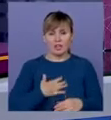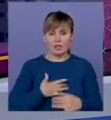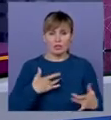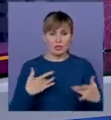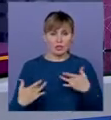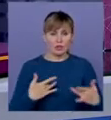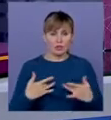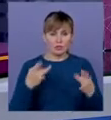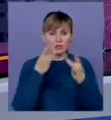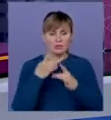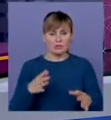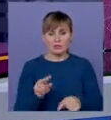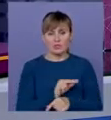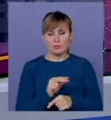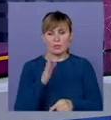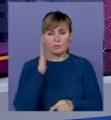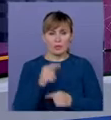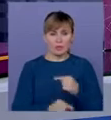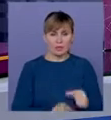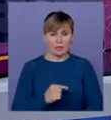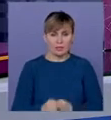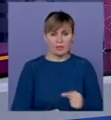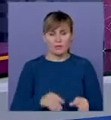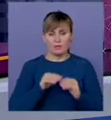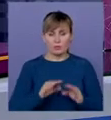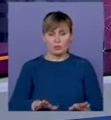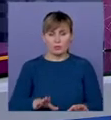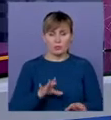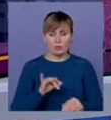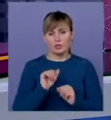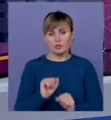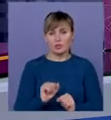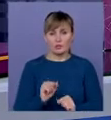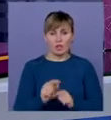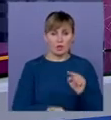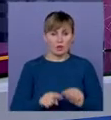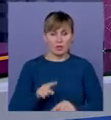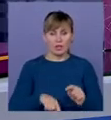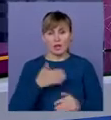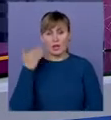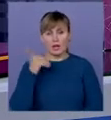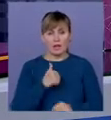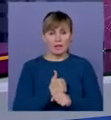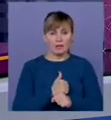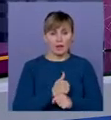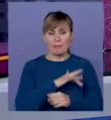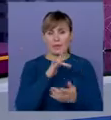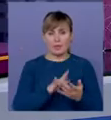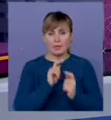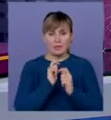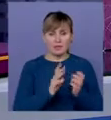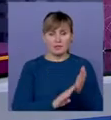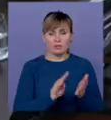интеллигенции в воспитании подрастающего поколения в духе патриотизма и любви к родине ранее глава мегаполиса наградил 90